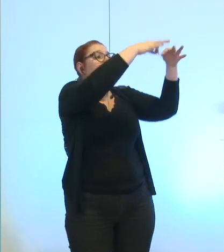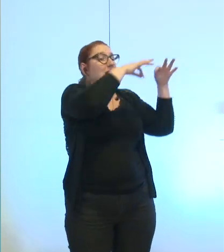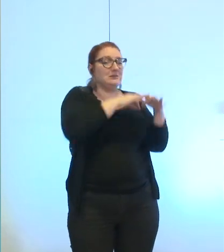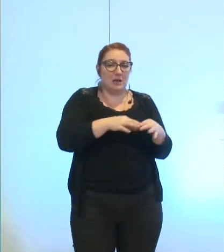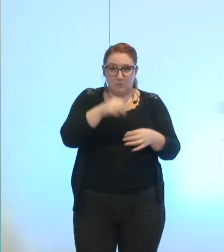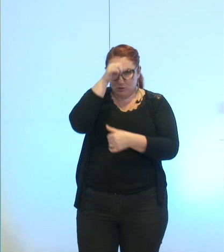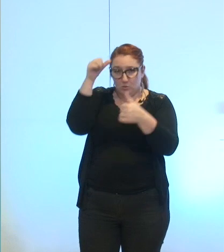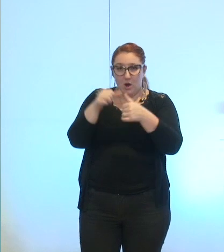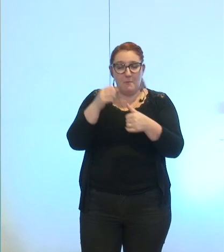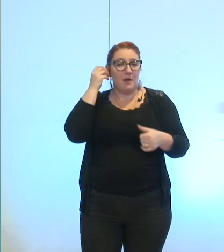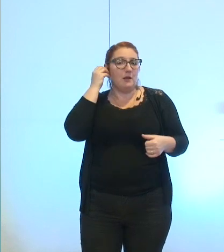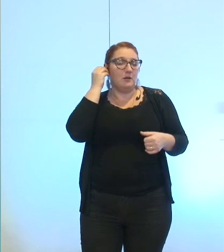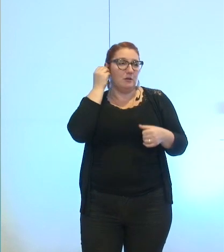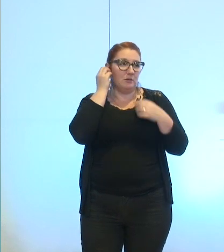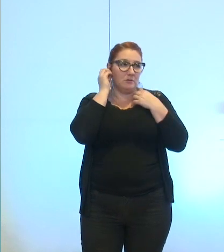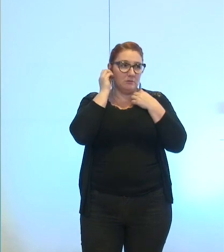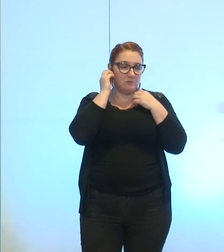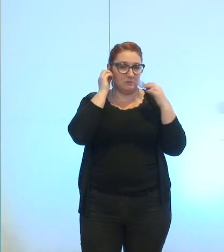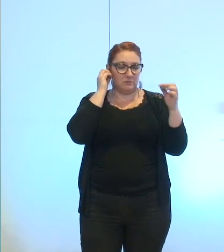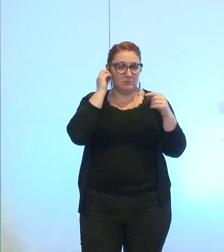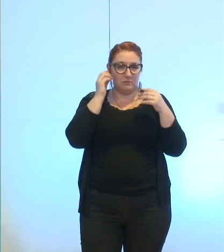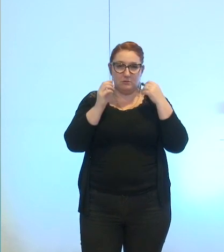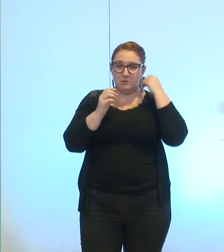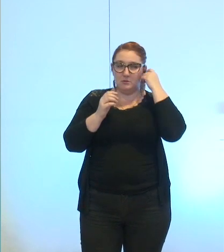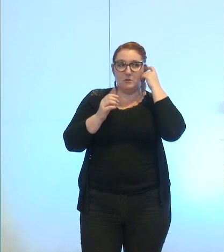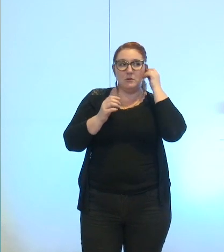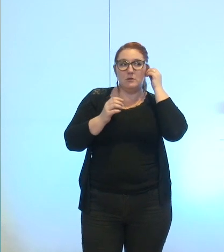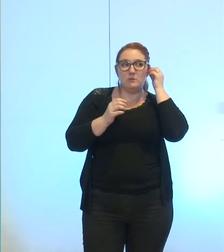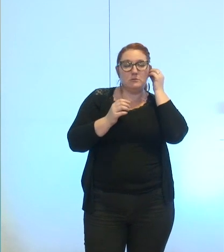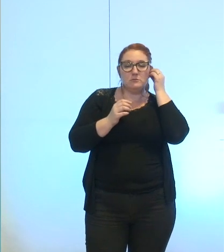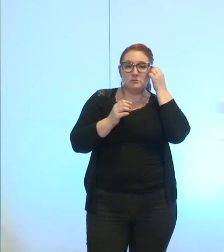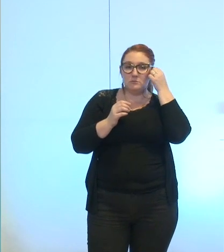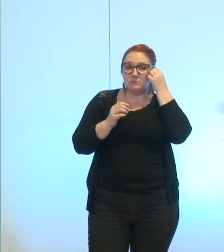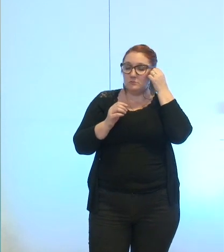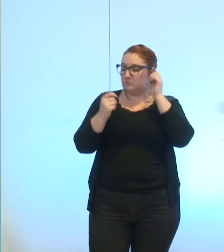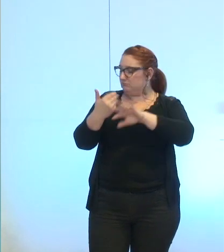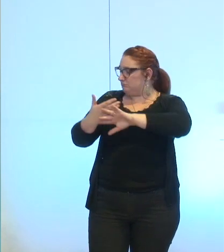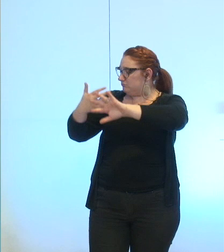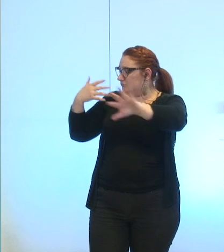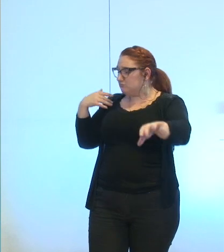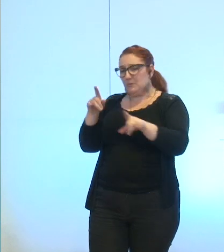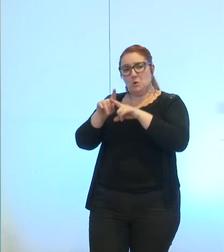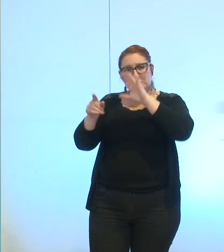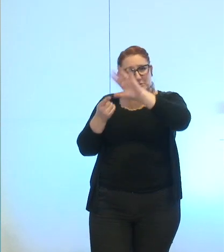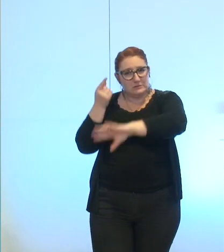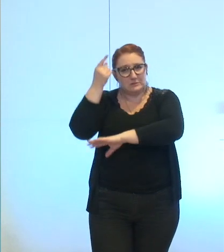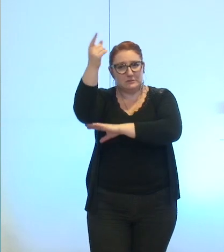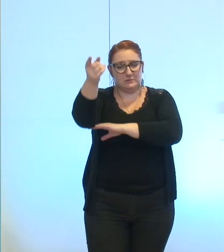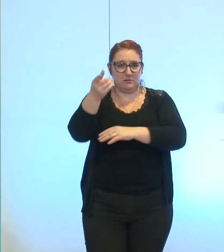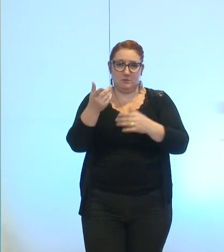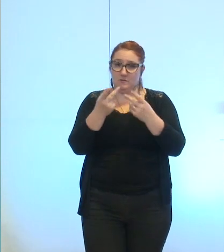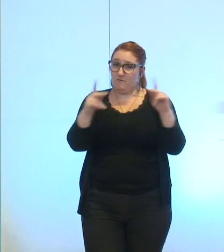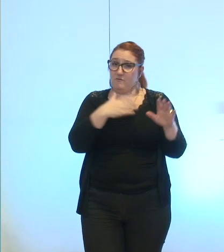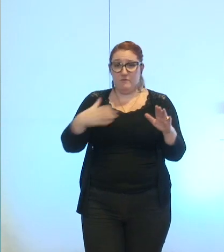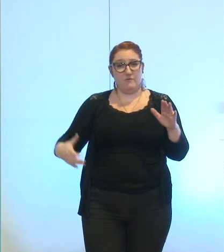la difficulté que cela a posé et continuera à poser longtemps à la ville de Grenoble parce